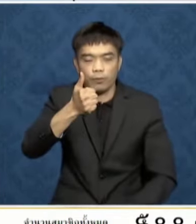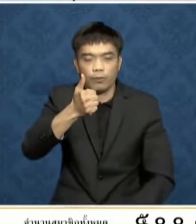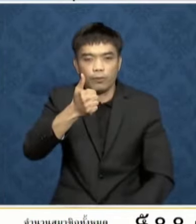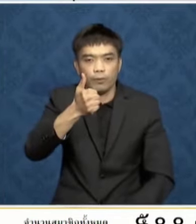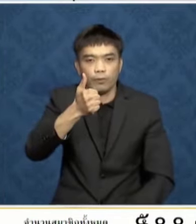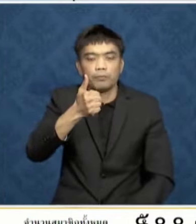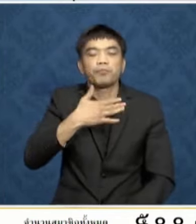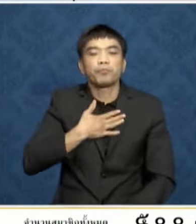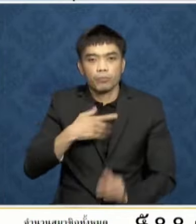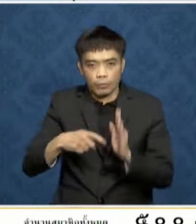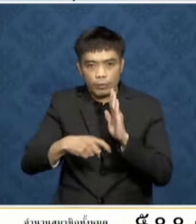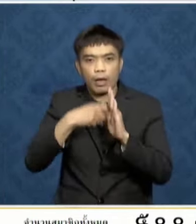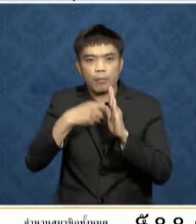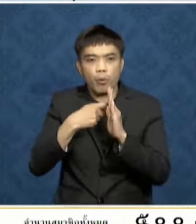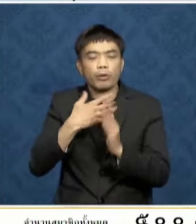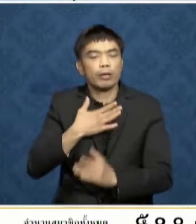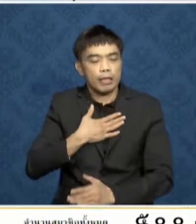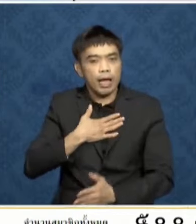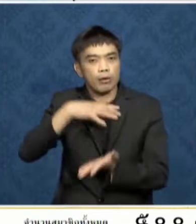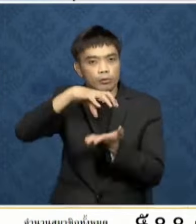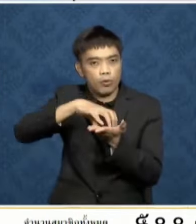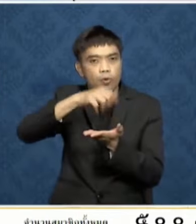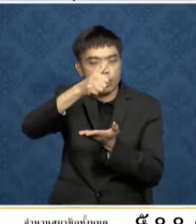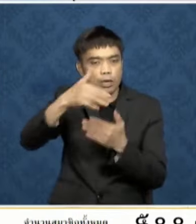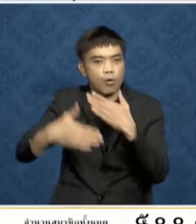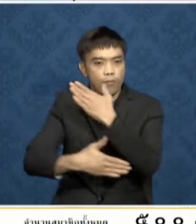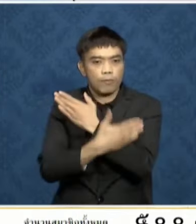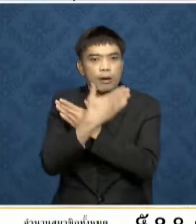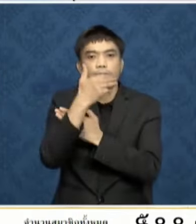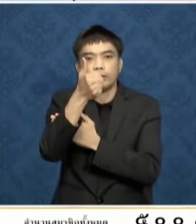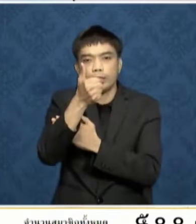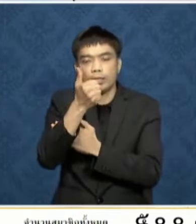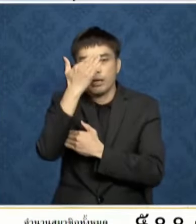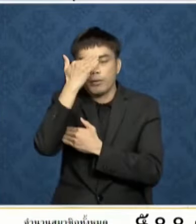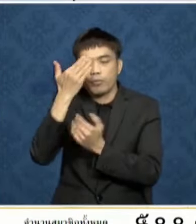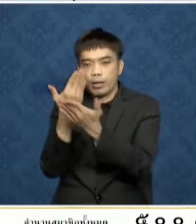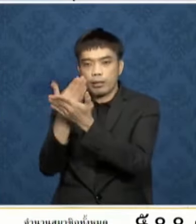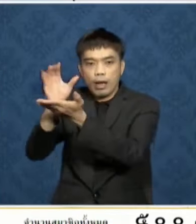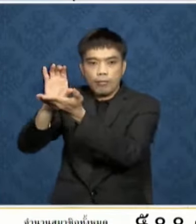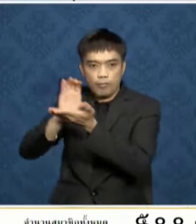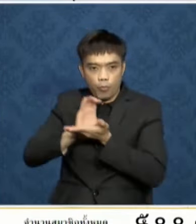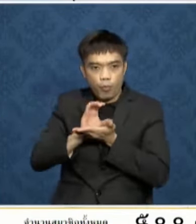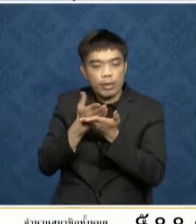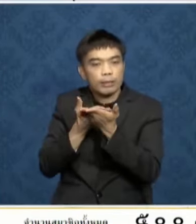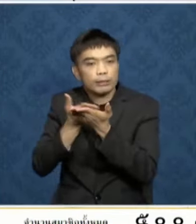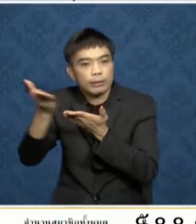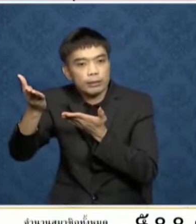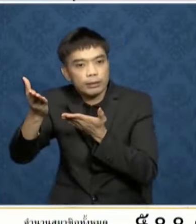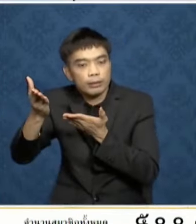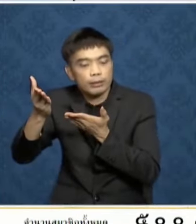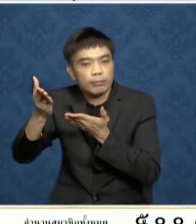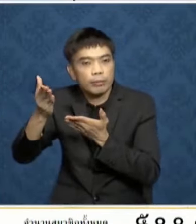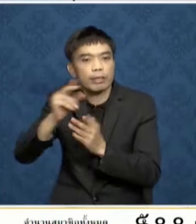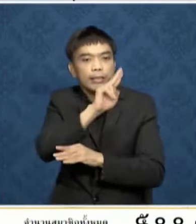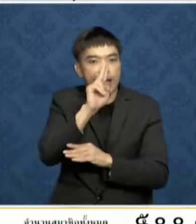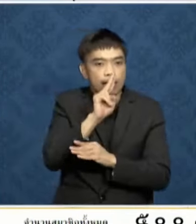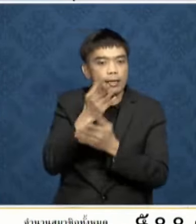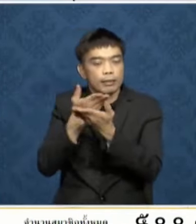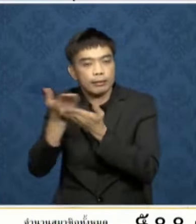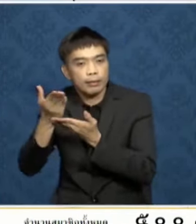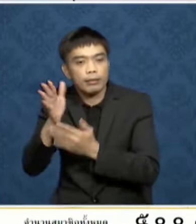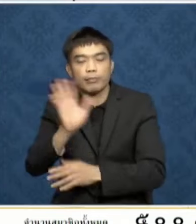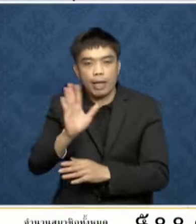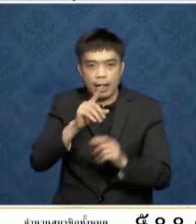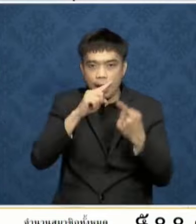ว่าตอนนี้เปจหวที่ดีในกที่เราจะเร่มเอางกประมาณเปลี่ยนจากการซื้ามาใช้ไปเปลยเปการพัฒนาอาวุศ